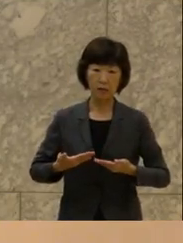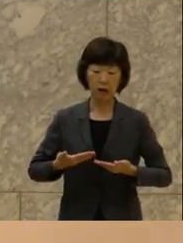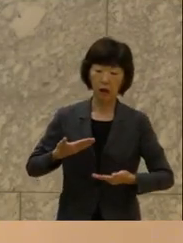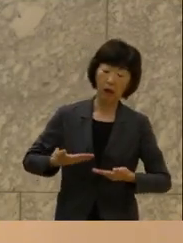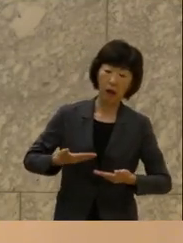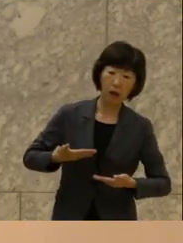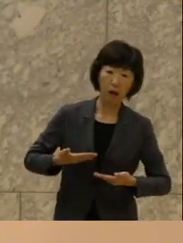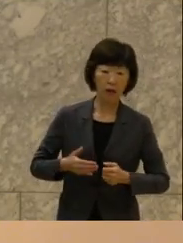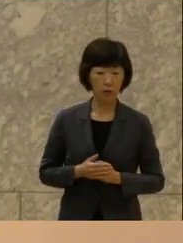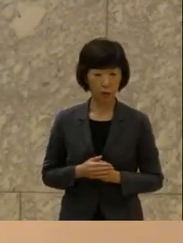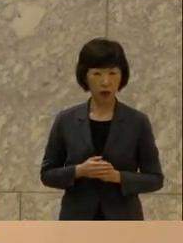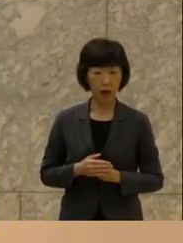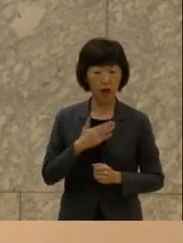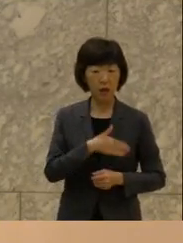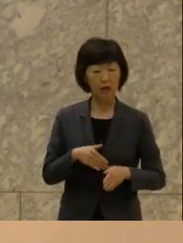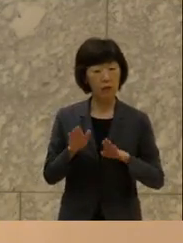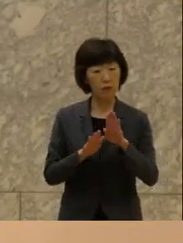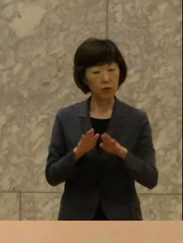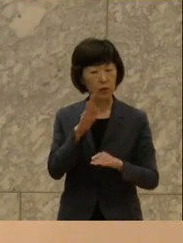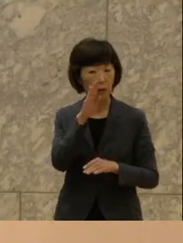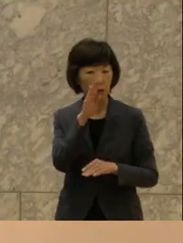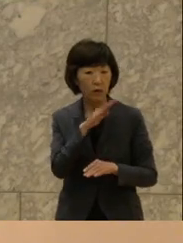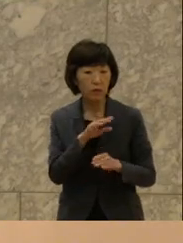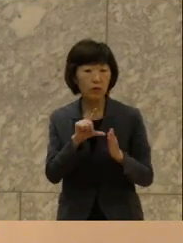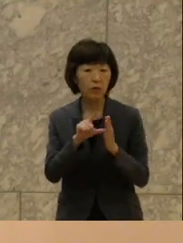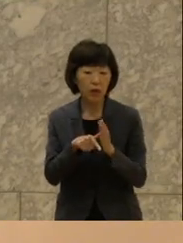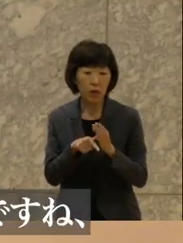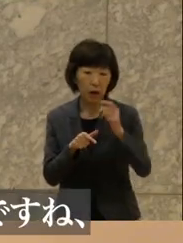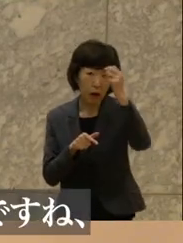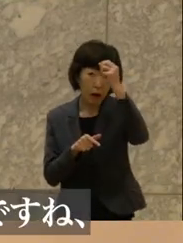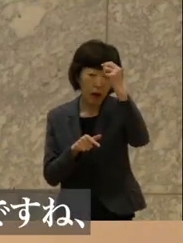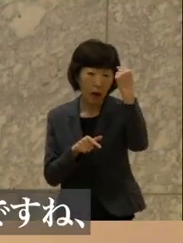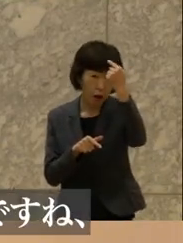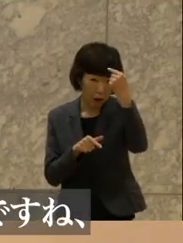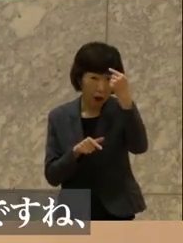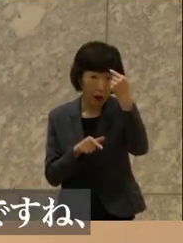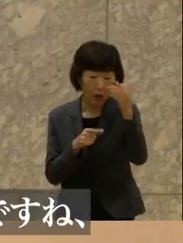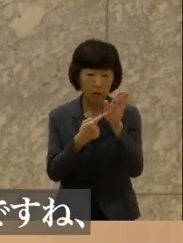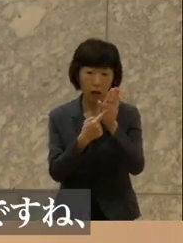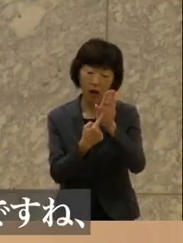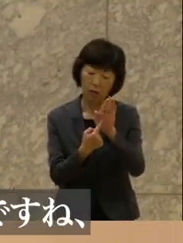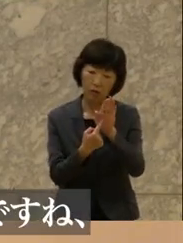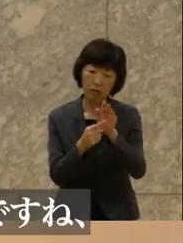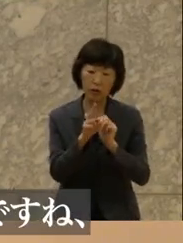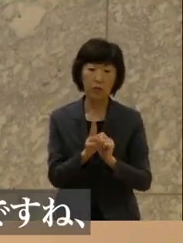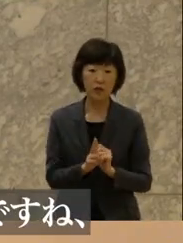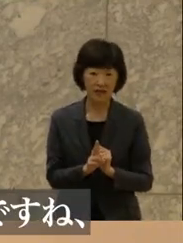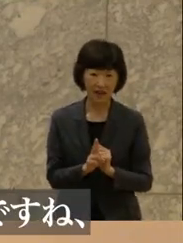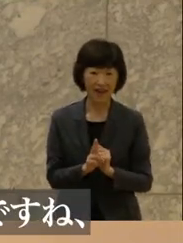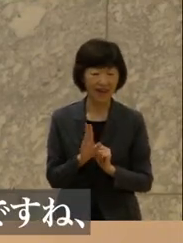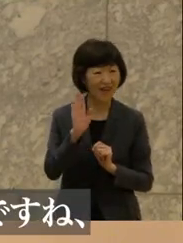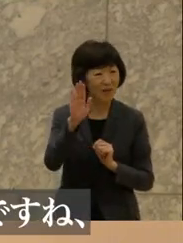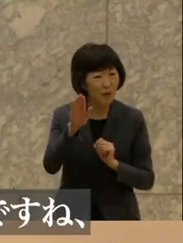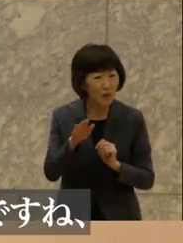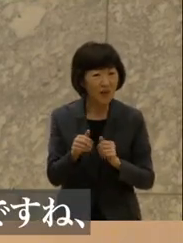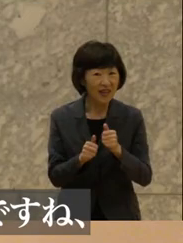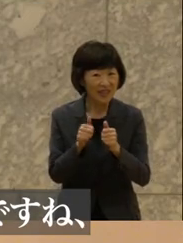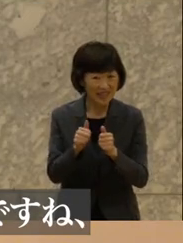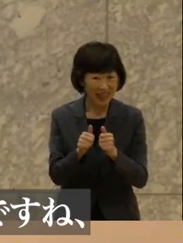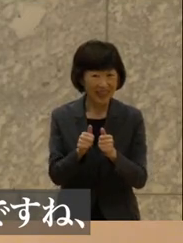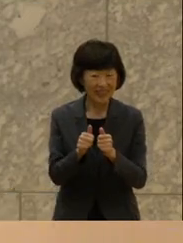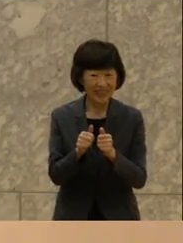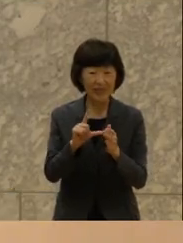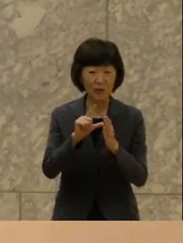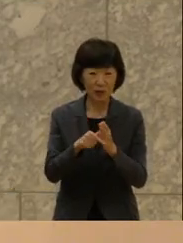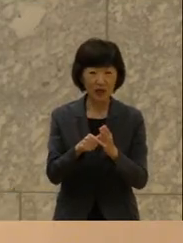調子が良くないっていうのはそういうところに現れると思うのでもし僕の要素を見る機会があったら皆さんぜひ